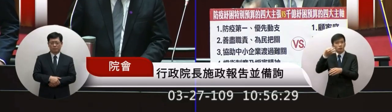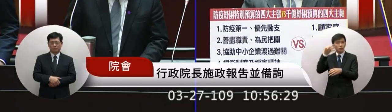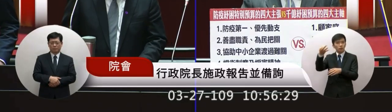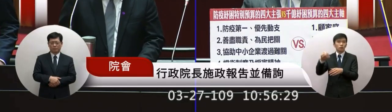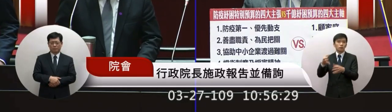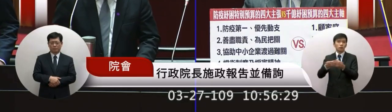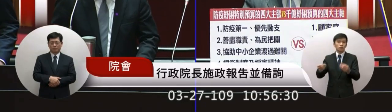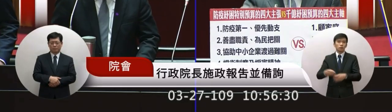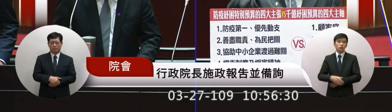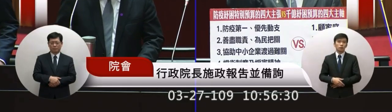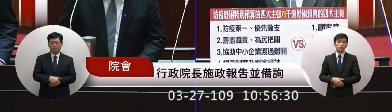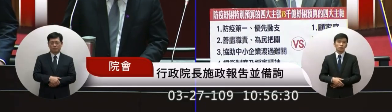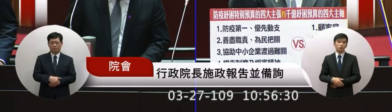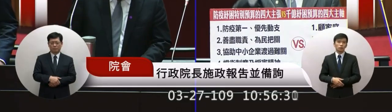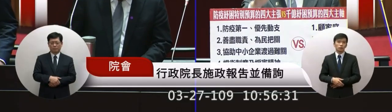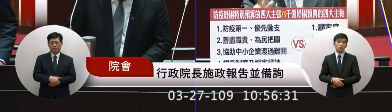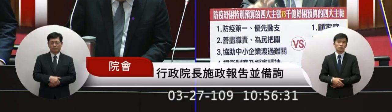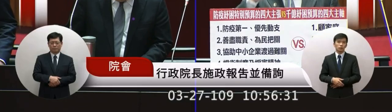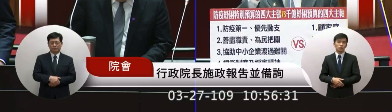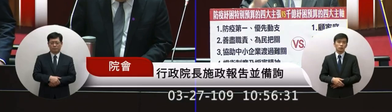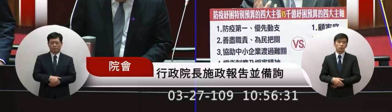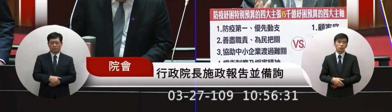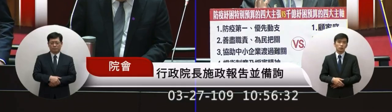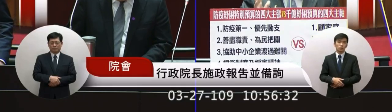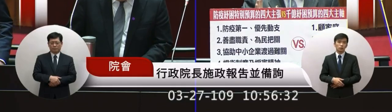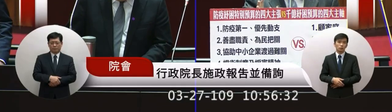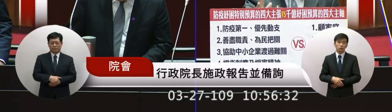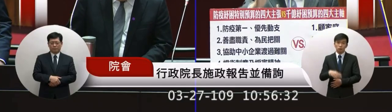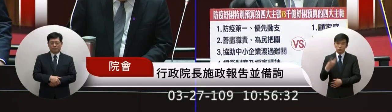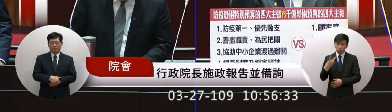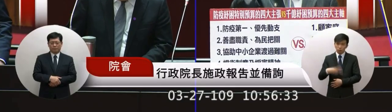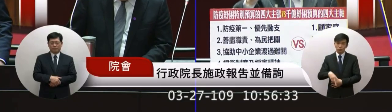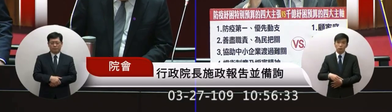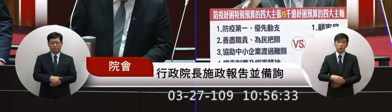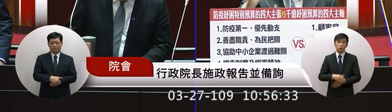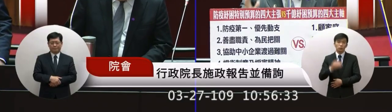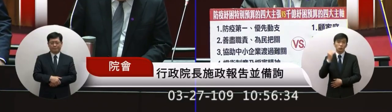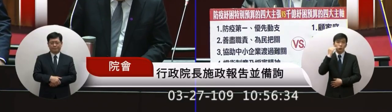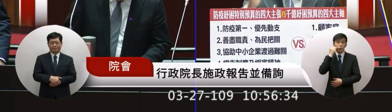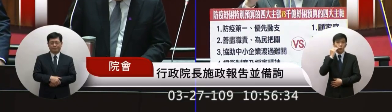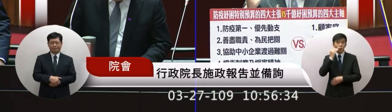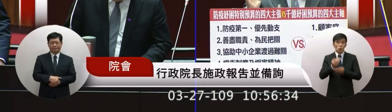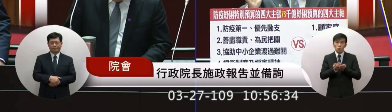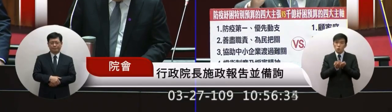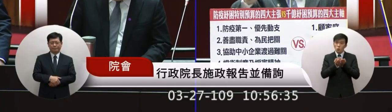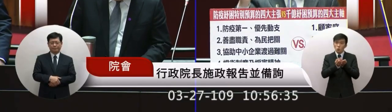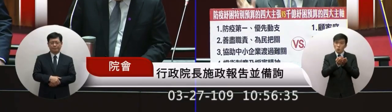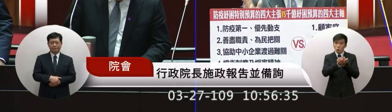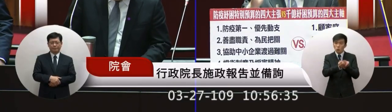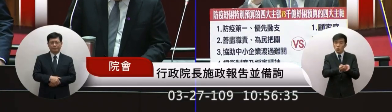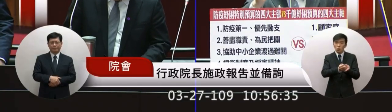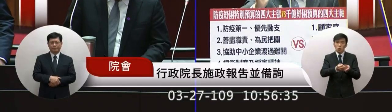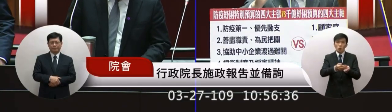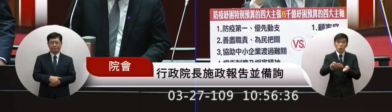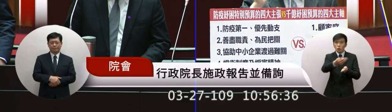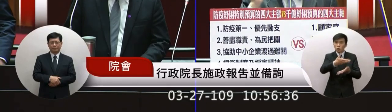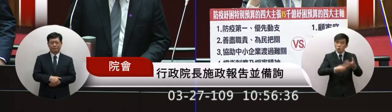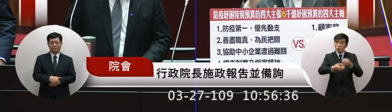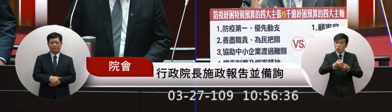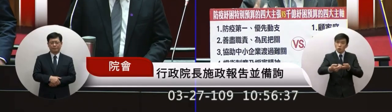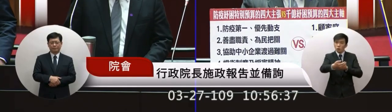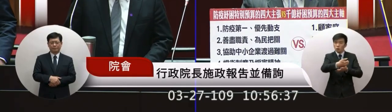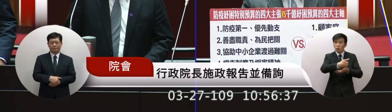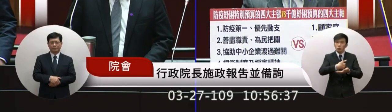第二个，第三个就是讲，有关着渔民出海掠上来鱼啊，甲这段中间出去遭受